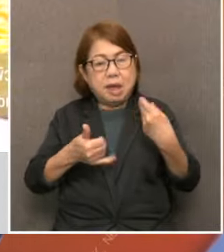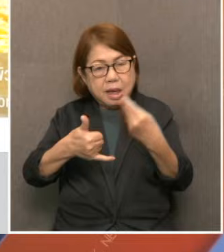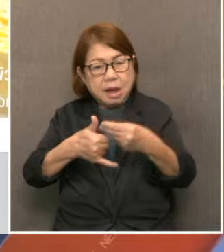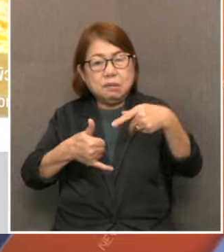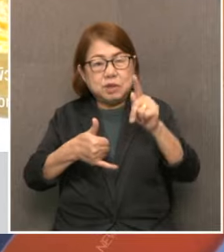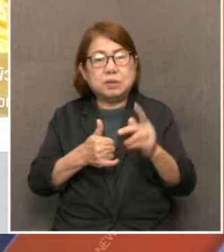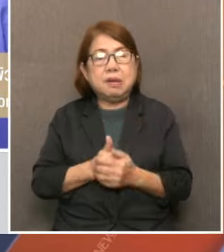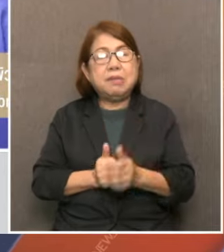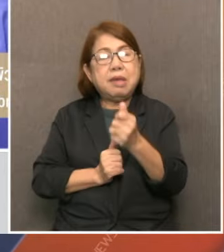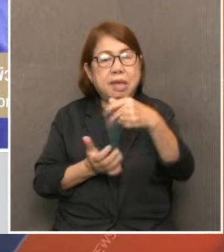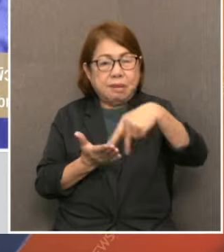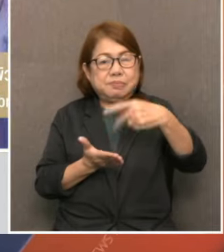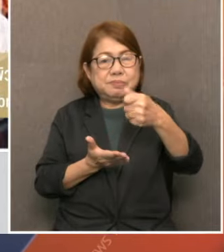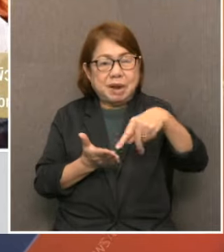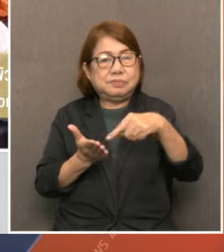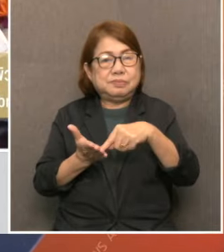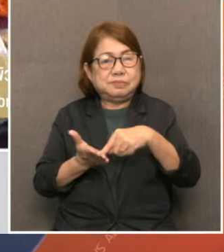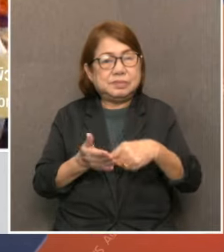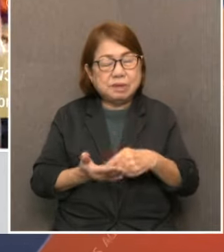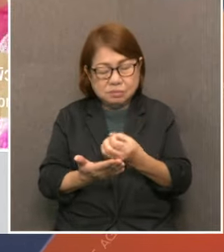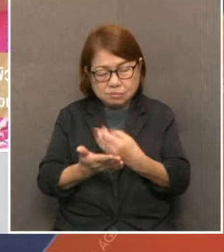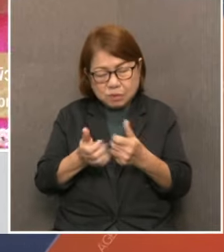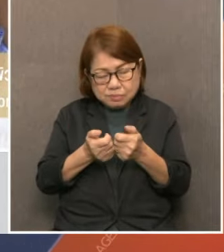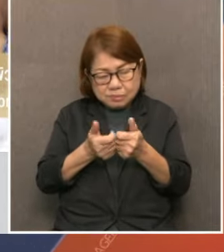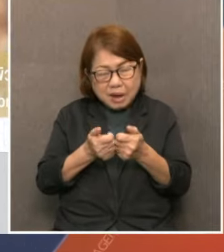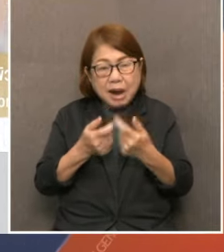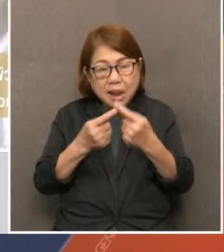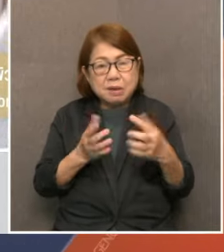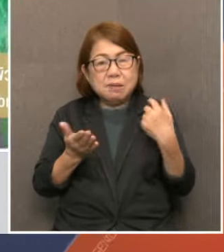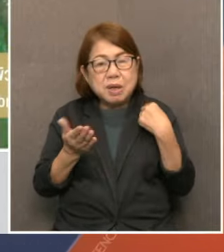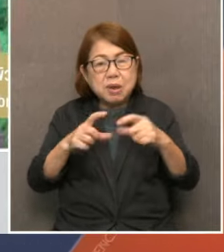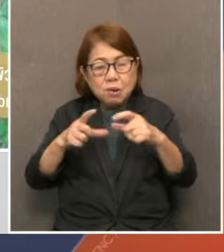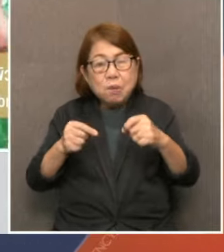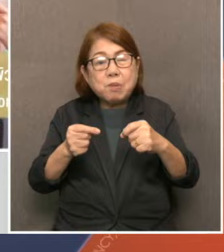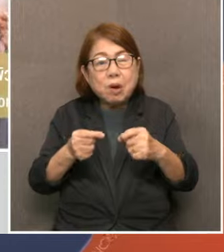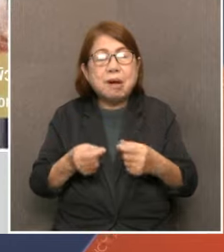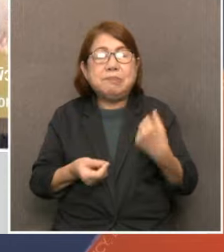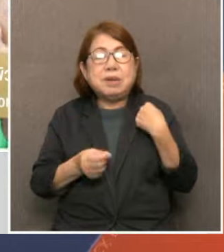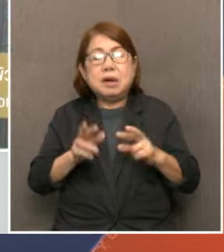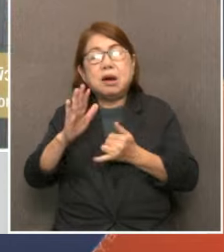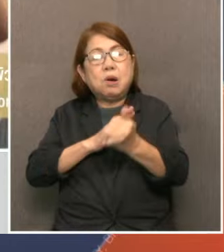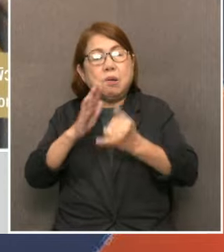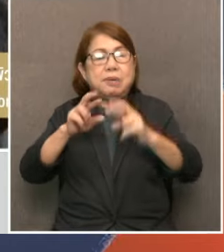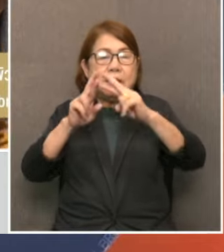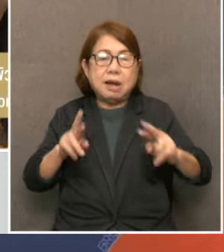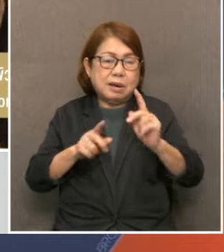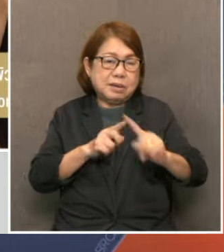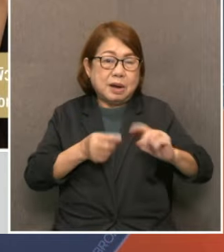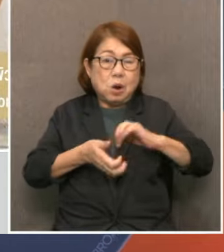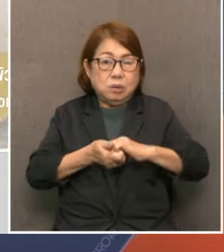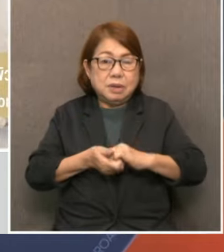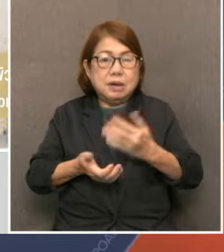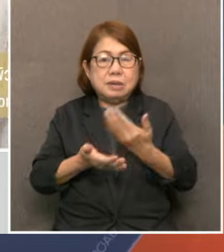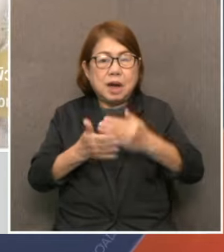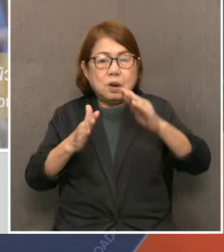Superแอปของเรามี gamificationให้เล่นเล็กๆน้อยๆนะคะมีคูปองแล้วก็มีส่วนลดต่างๆต่าจากร้านค้าที่ร่วมใน 3ศูนย์การค้าของเราด้วย